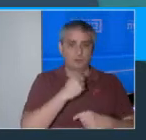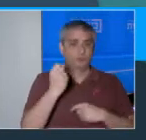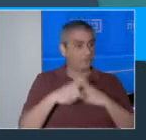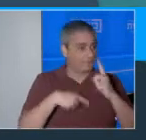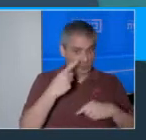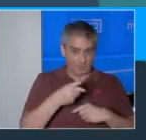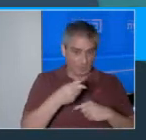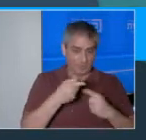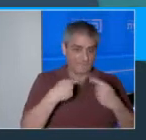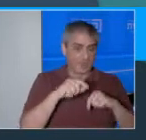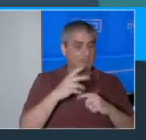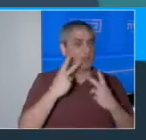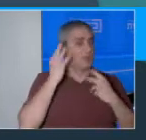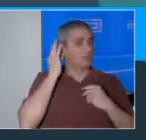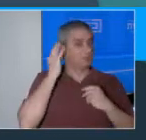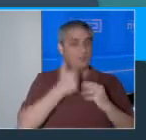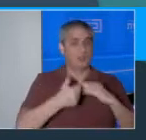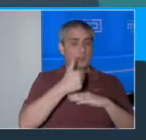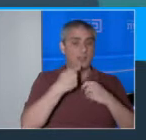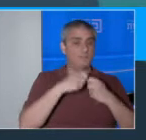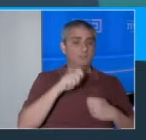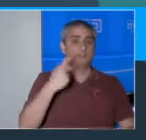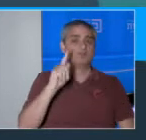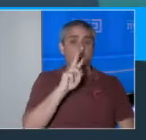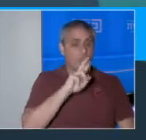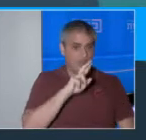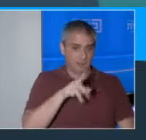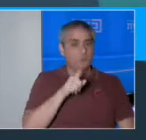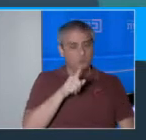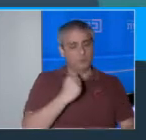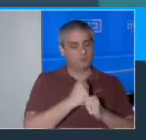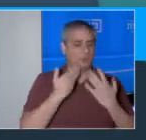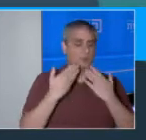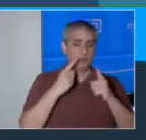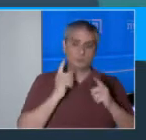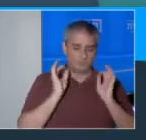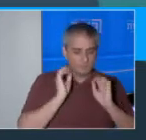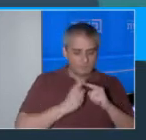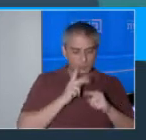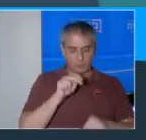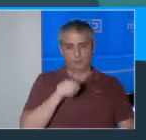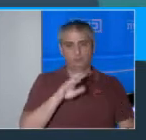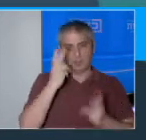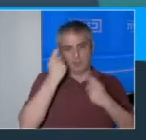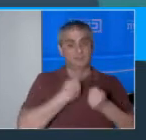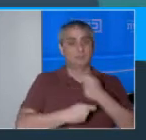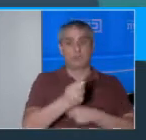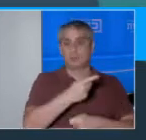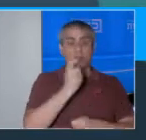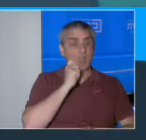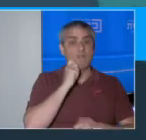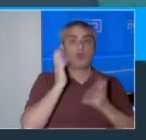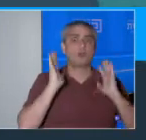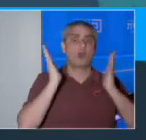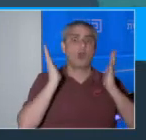הבא בוועדה למעמד האישה בראשות חבר הכנסת פורר, הוא מקיים דיון בדיוק על הנושא הזה של עסקאות הטיעון בעבירות